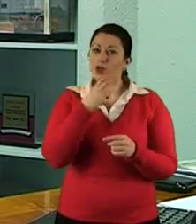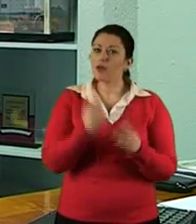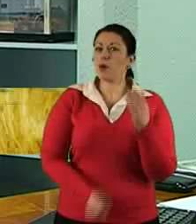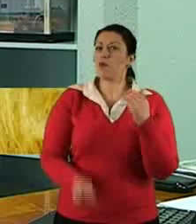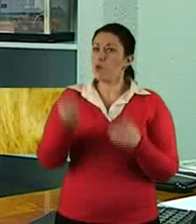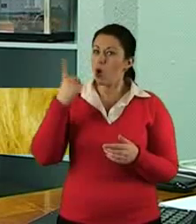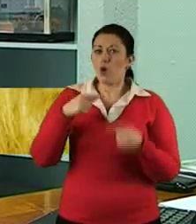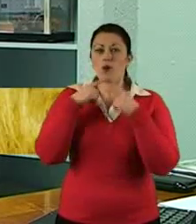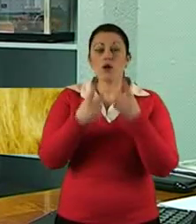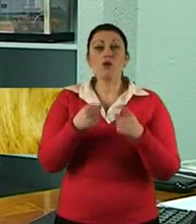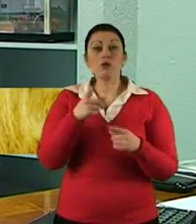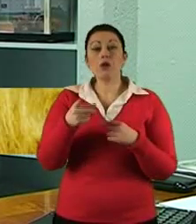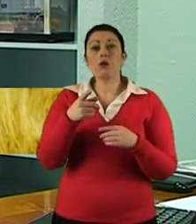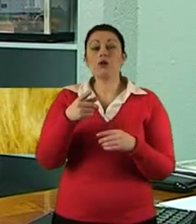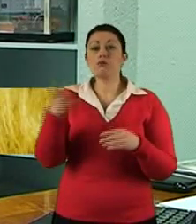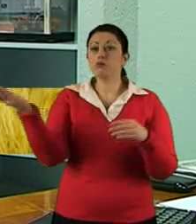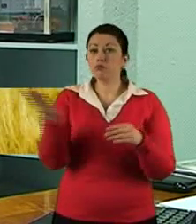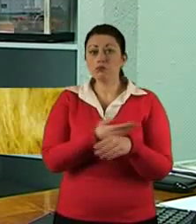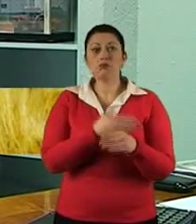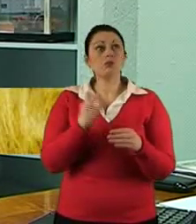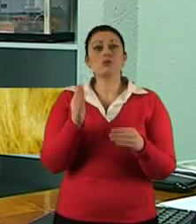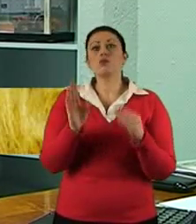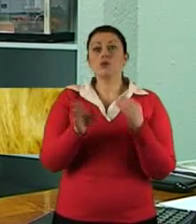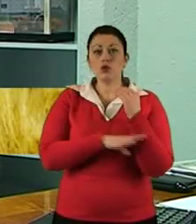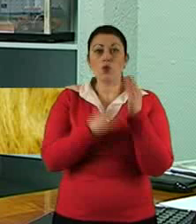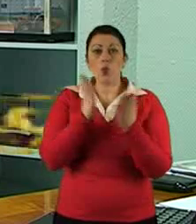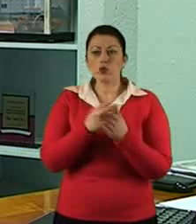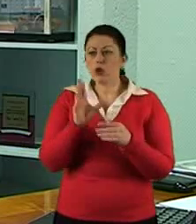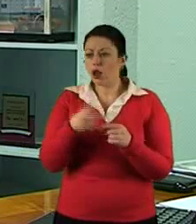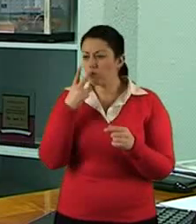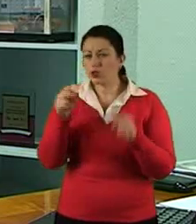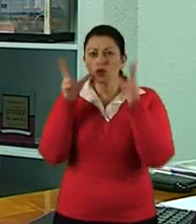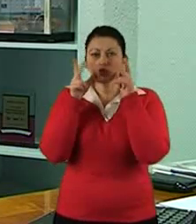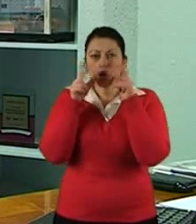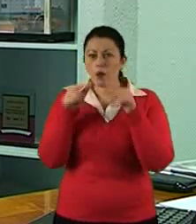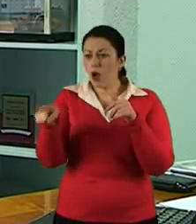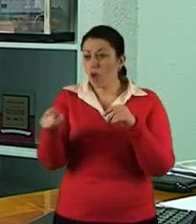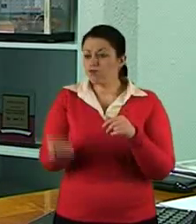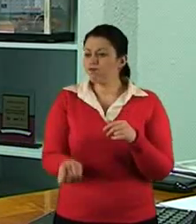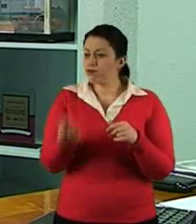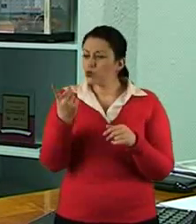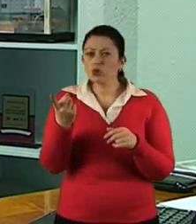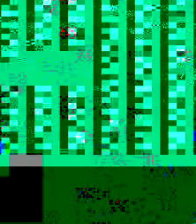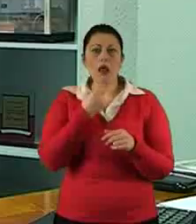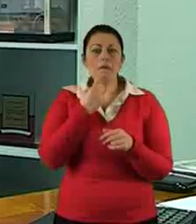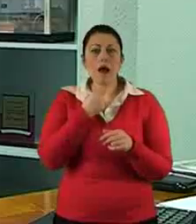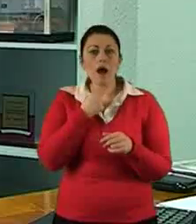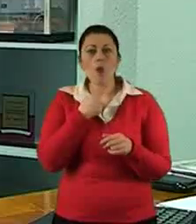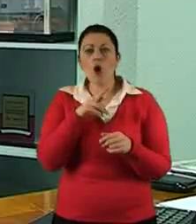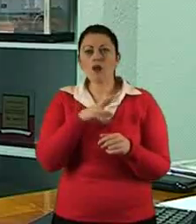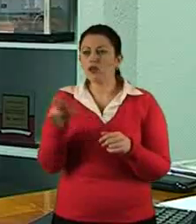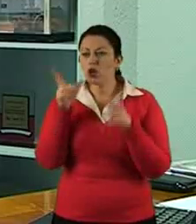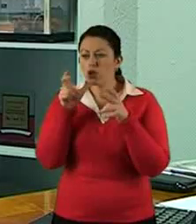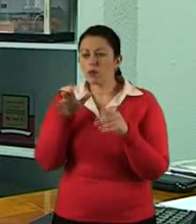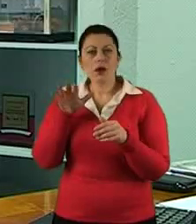mogę podać jako ciekawostkę, stwierdzono, że na tym terenie występuje bardzo rzadki gatunek żab. W